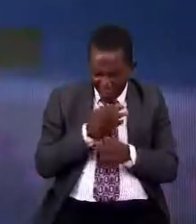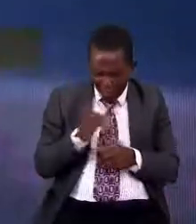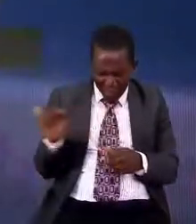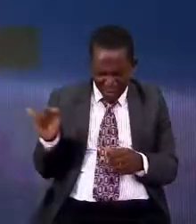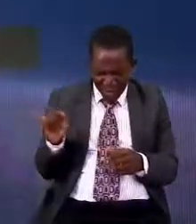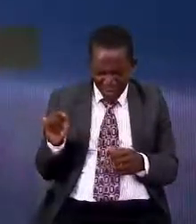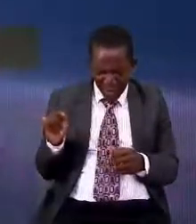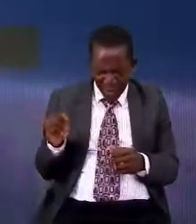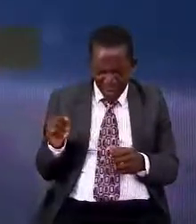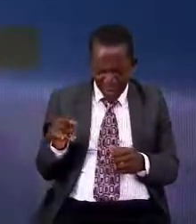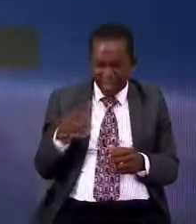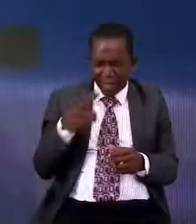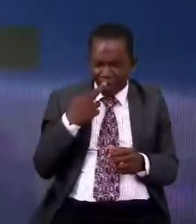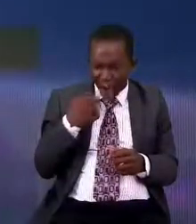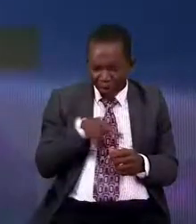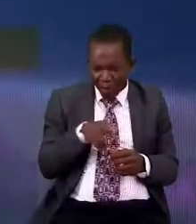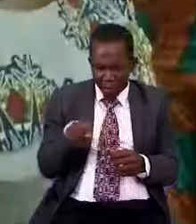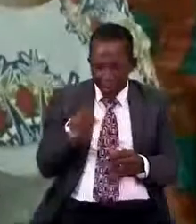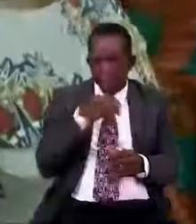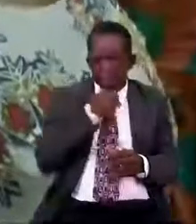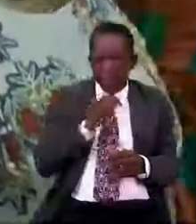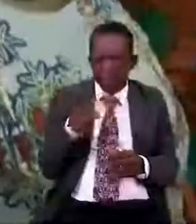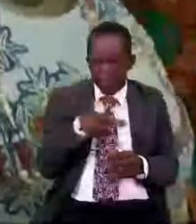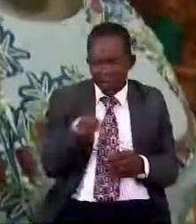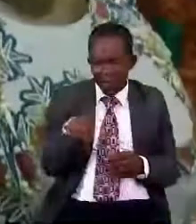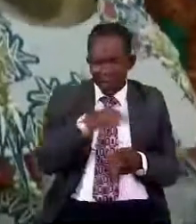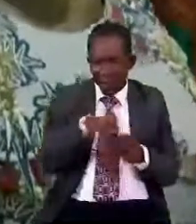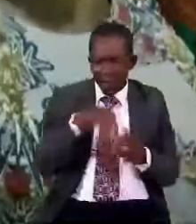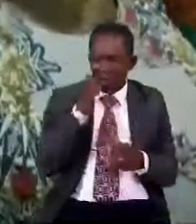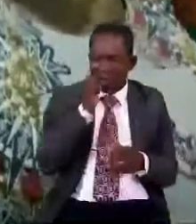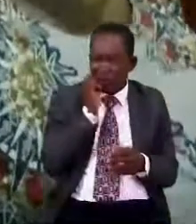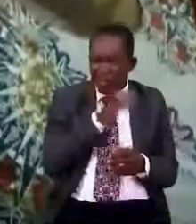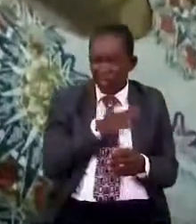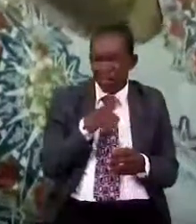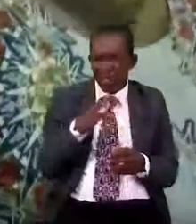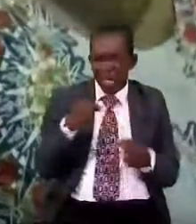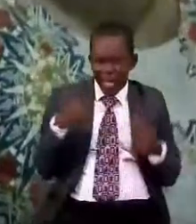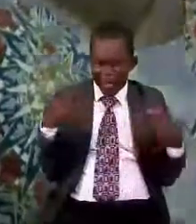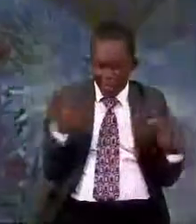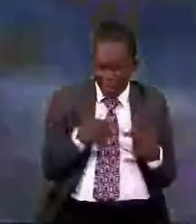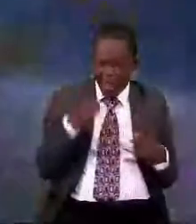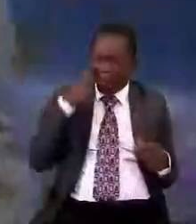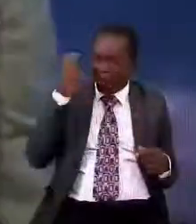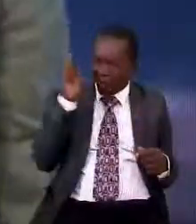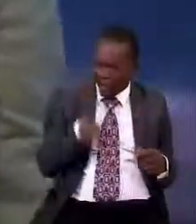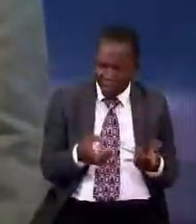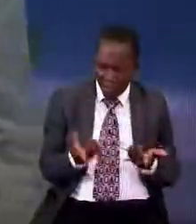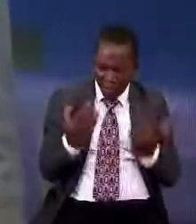choses mauvaises et la douleur, je vous commande de quitter là-bas au nom de Jésus-Christ.